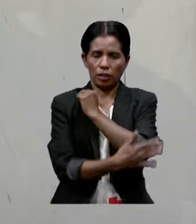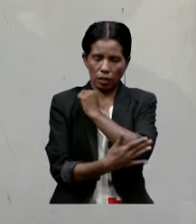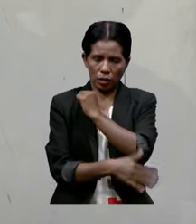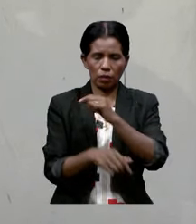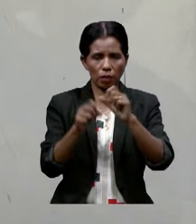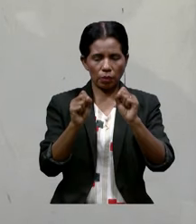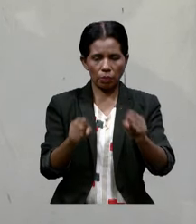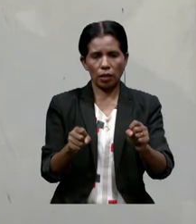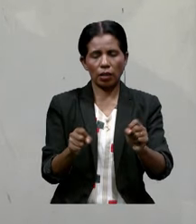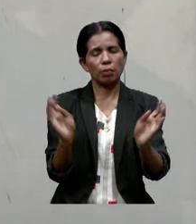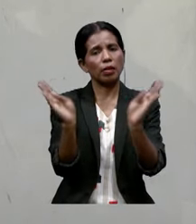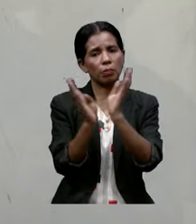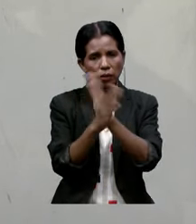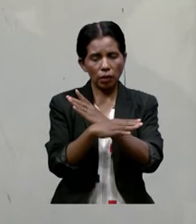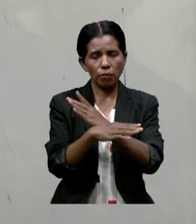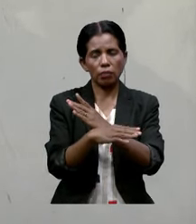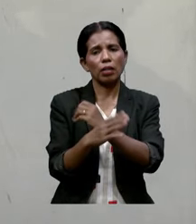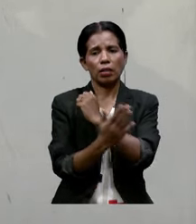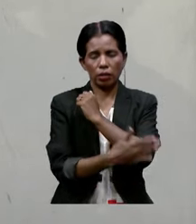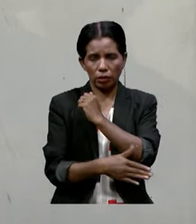bela sai país ne be